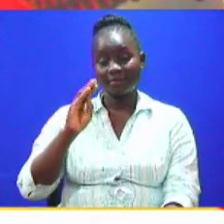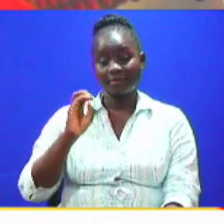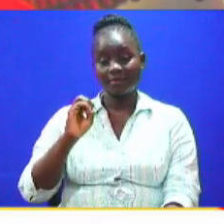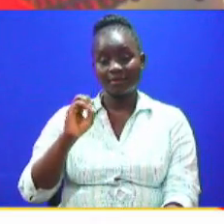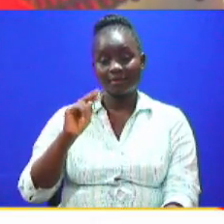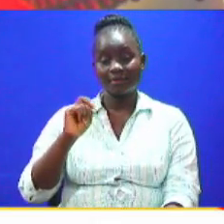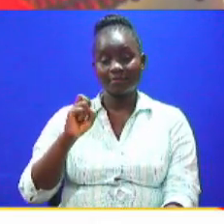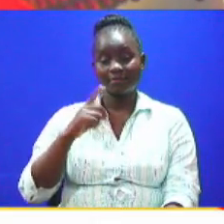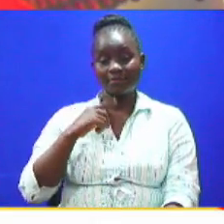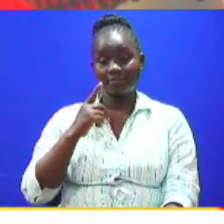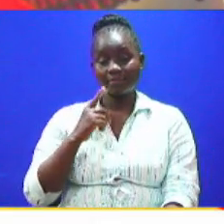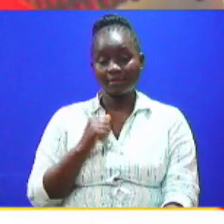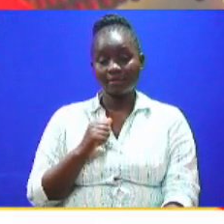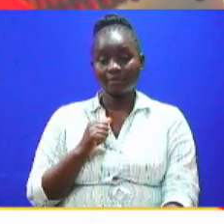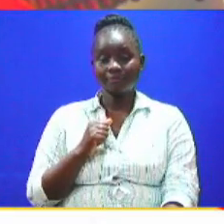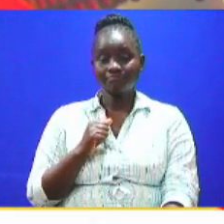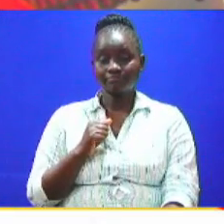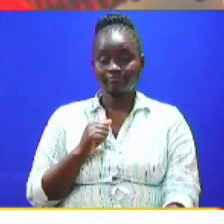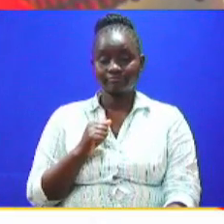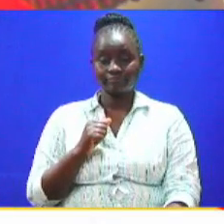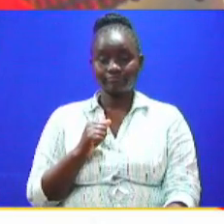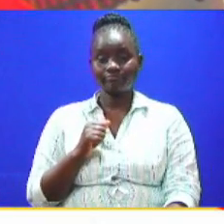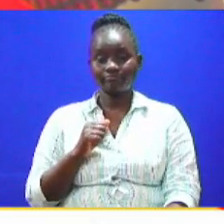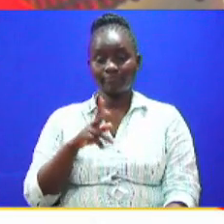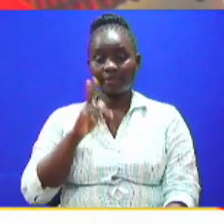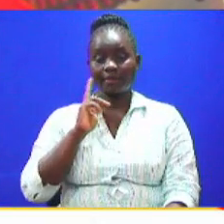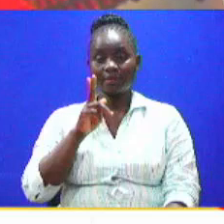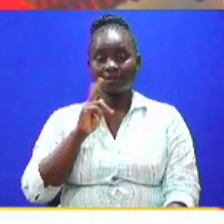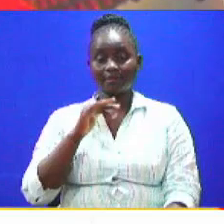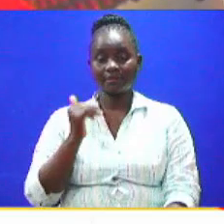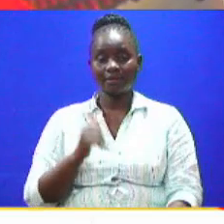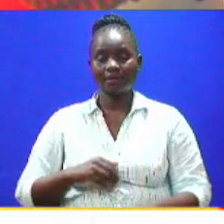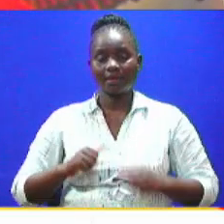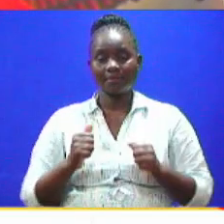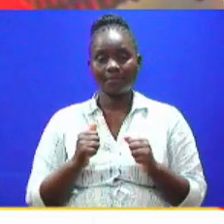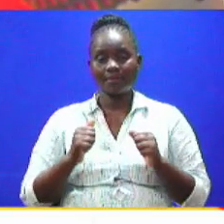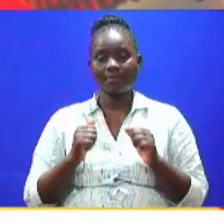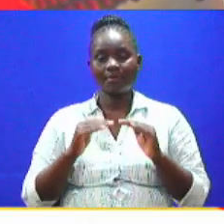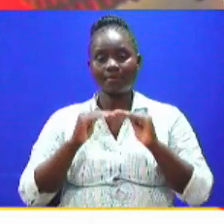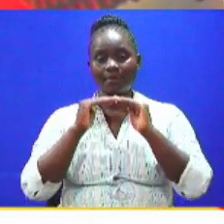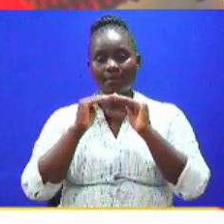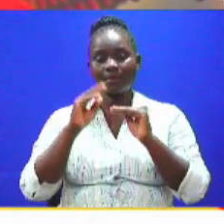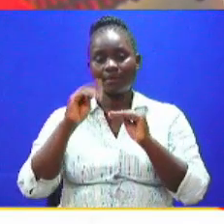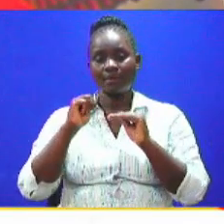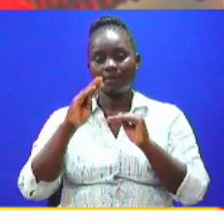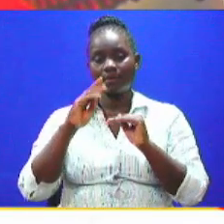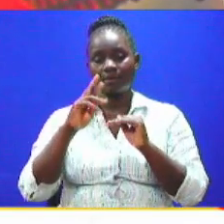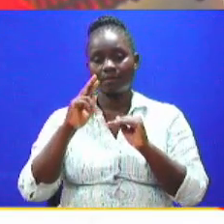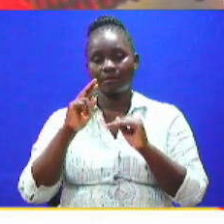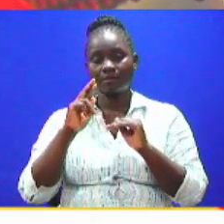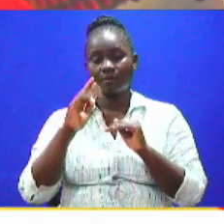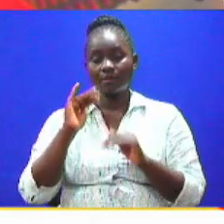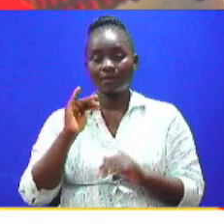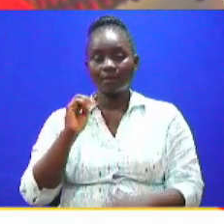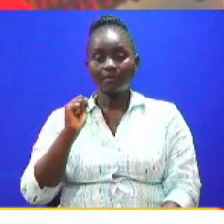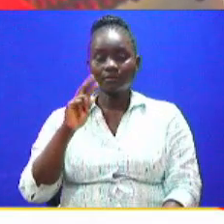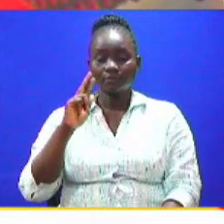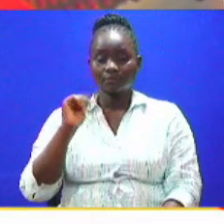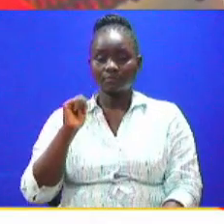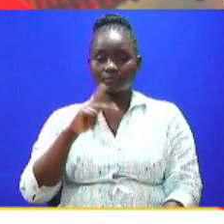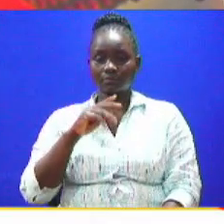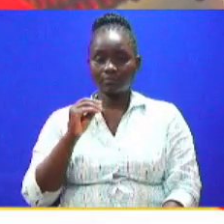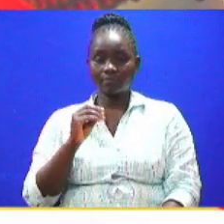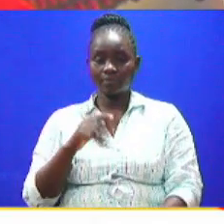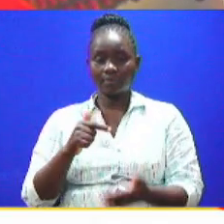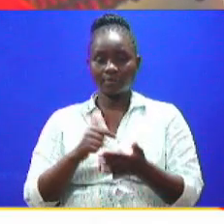ya nyaribari cheche imeje county ya Kisii ni gona bako kerege tambo kero kwa msebo godi Steve Arika aso kunyara kwa ne kibuna nkonyara robo gweni